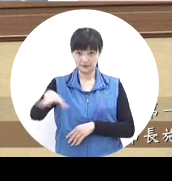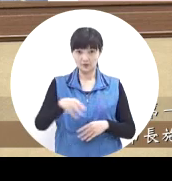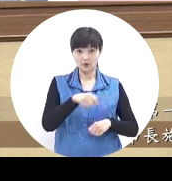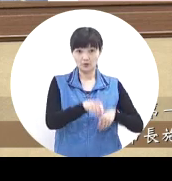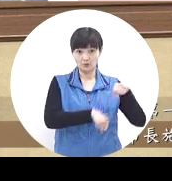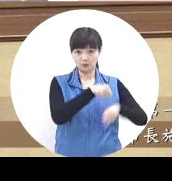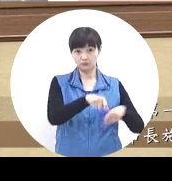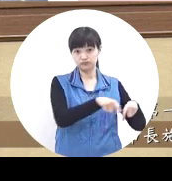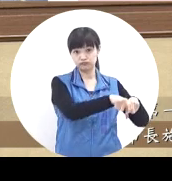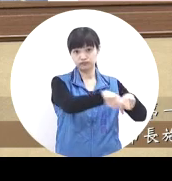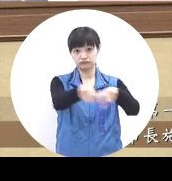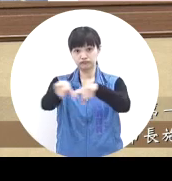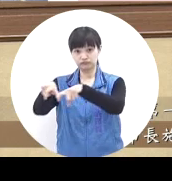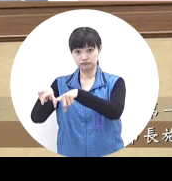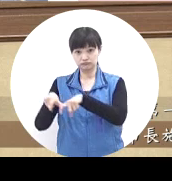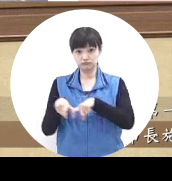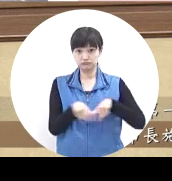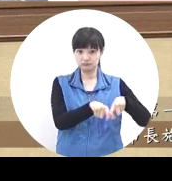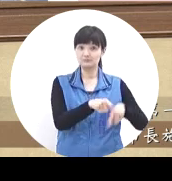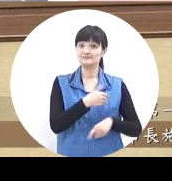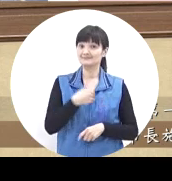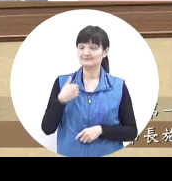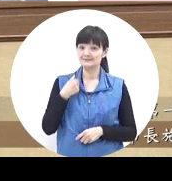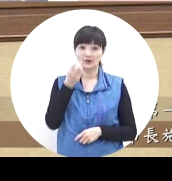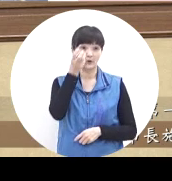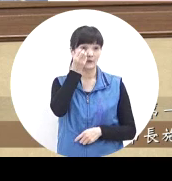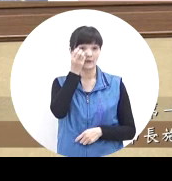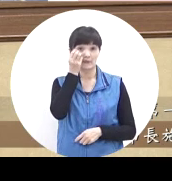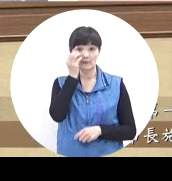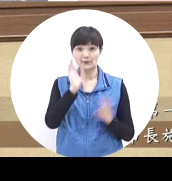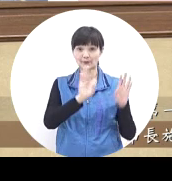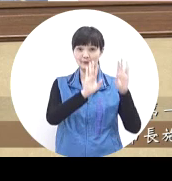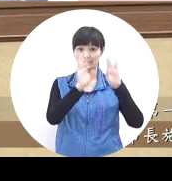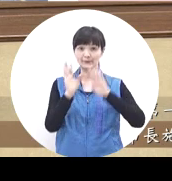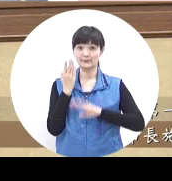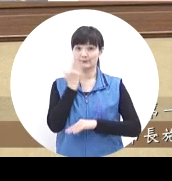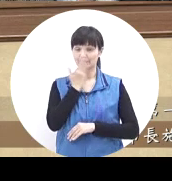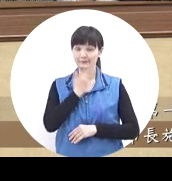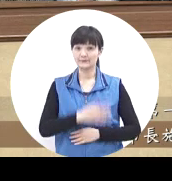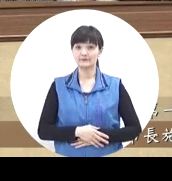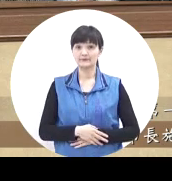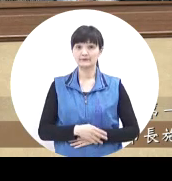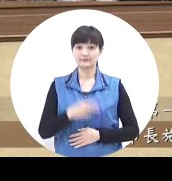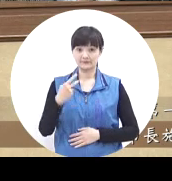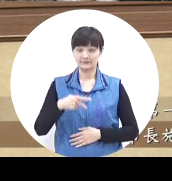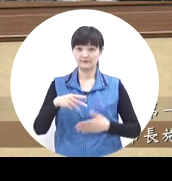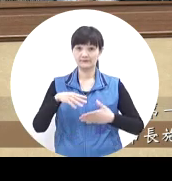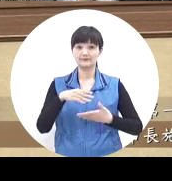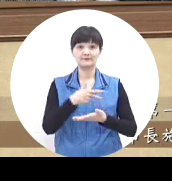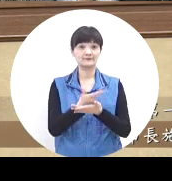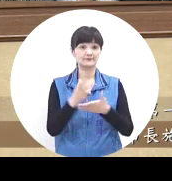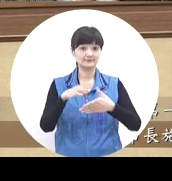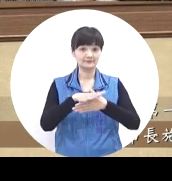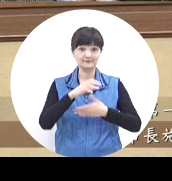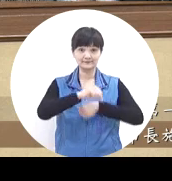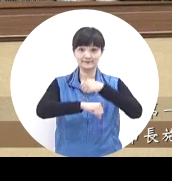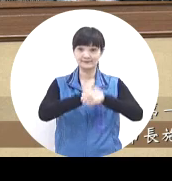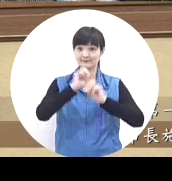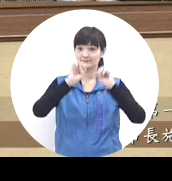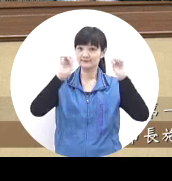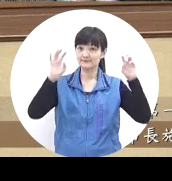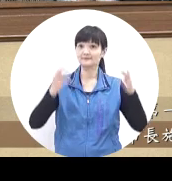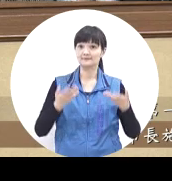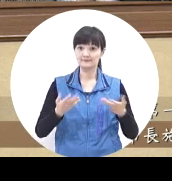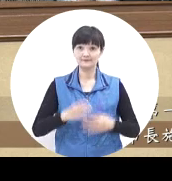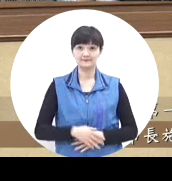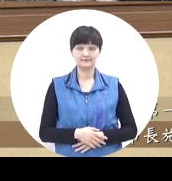我们的沿线的丰富生态能够被看见。至于我们的推广艺文活动，我们北基